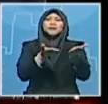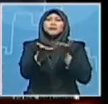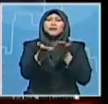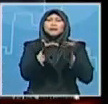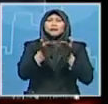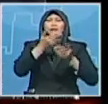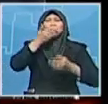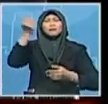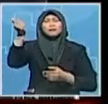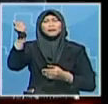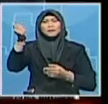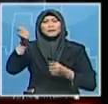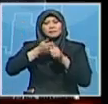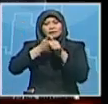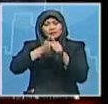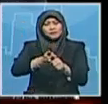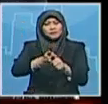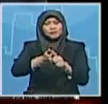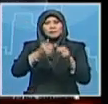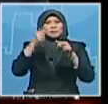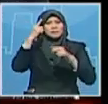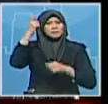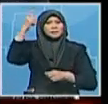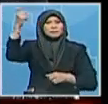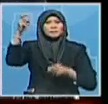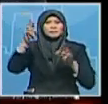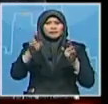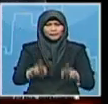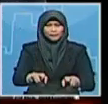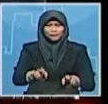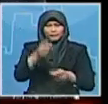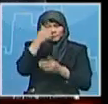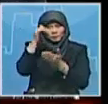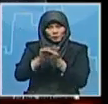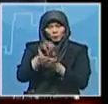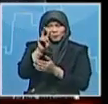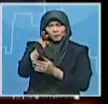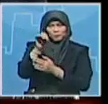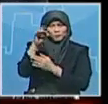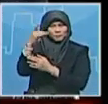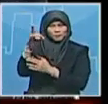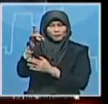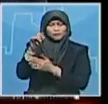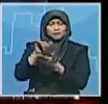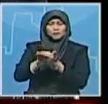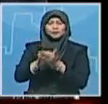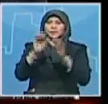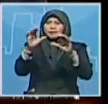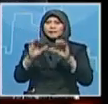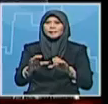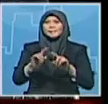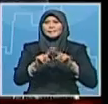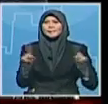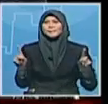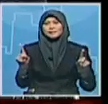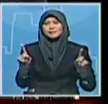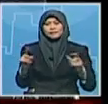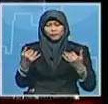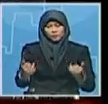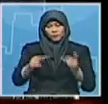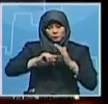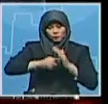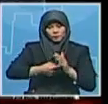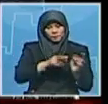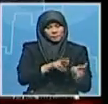rakyat. Memenuhi cita rasa ataupun aspirasi rakyat. Sebab itu untuk 2018 pendekatannya berbeza. Kita akan